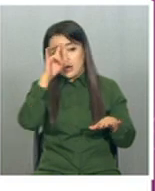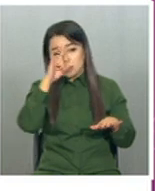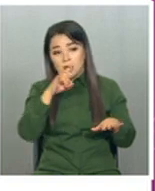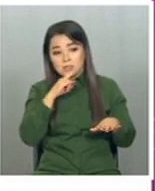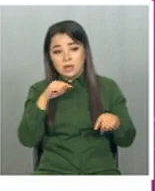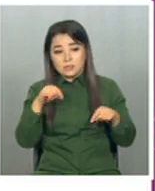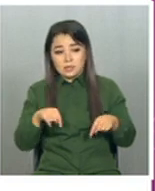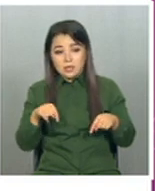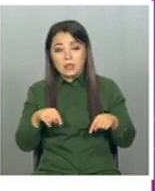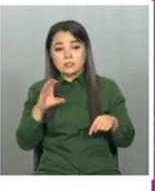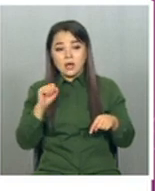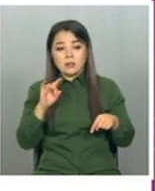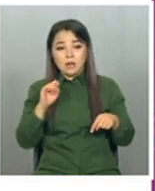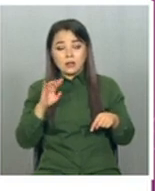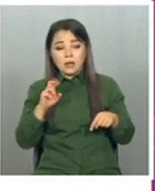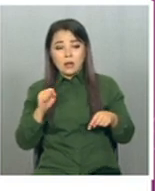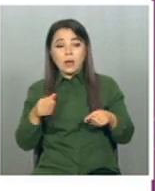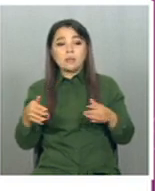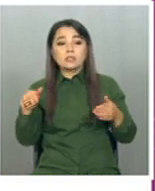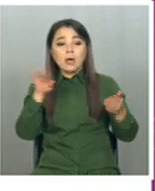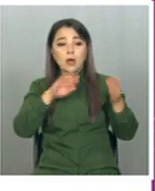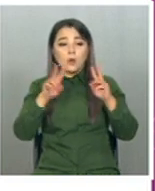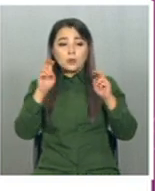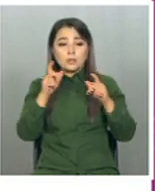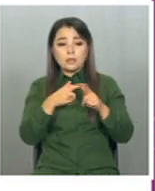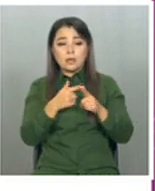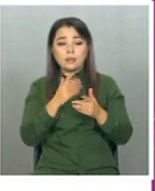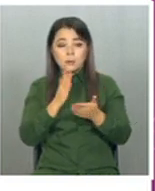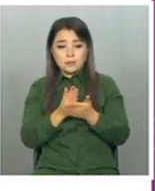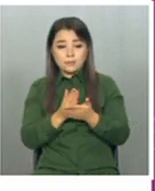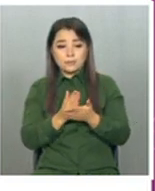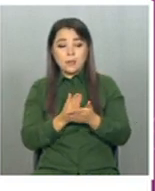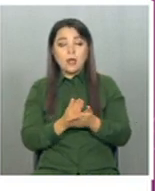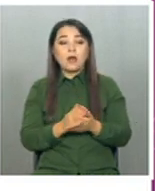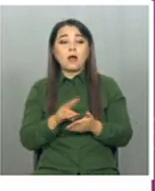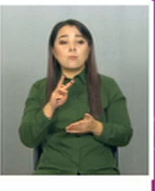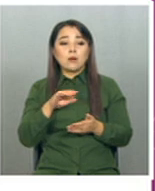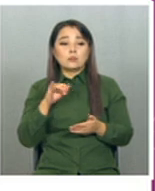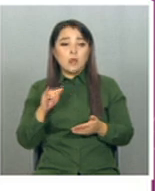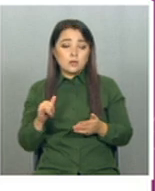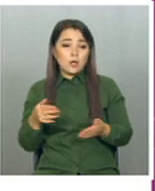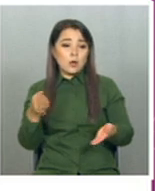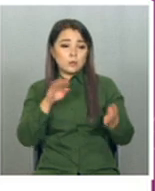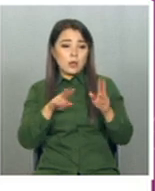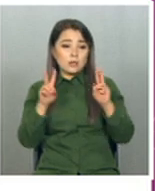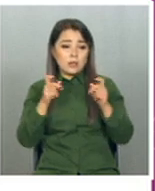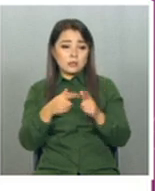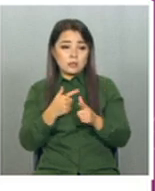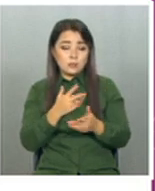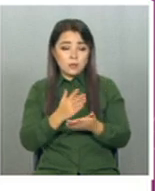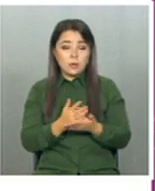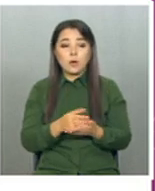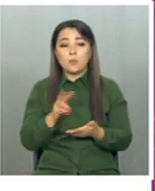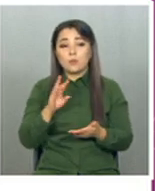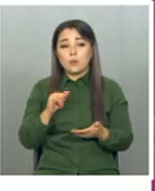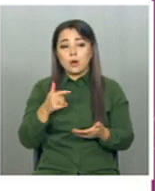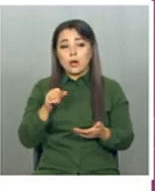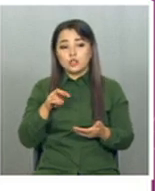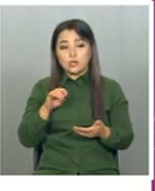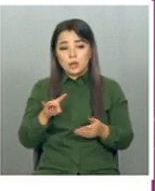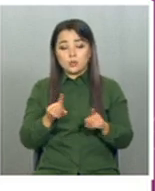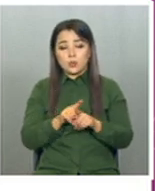Қазақстандағы Сарыарқа таулары, балар, Маңғыстау таулары және Мұғалжар таулары